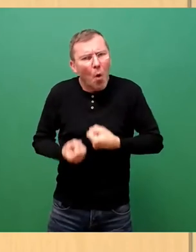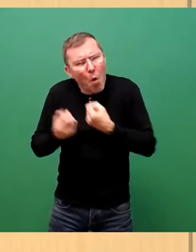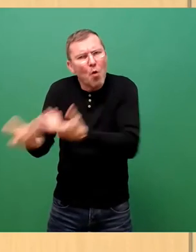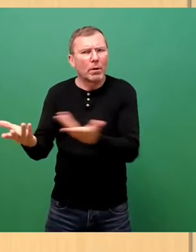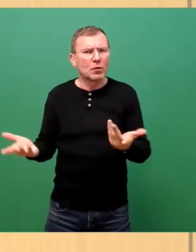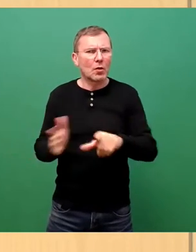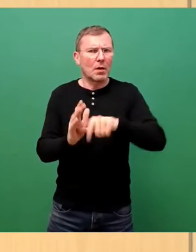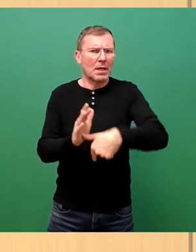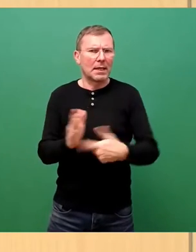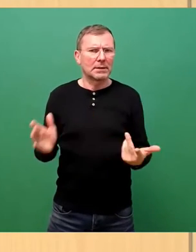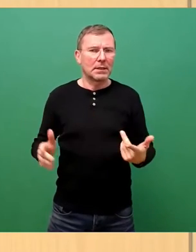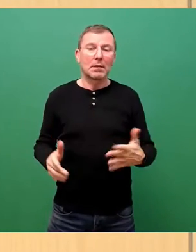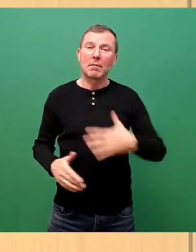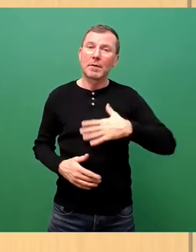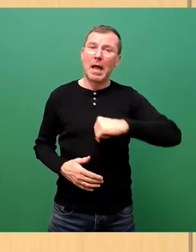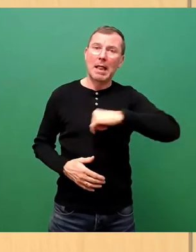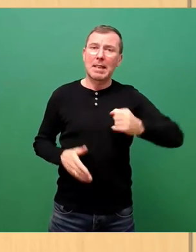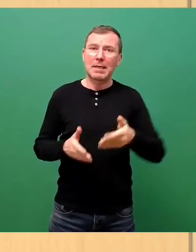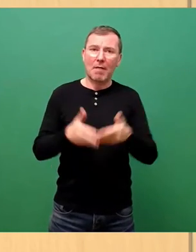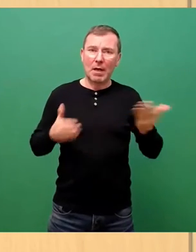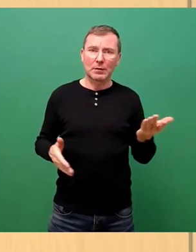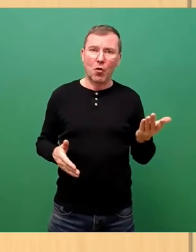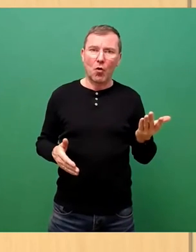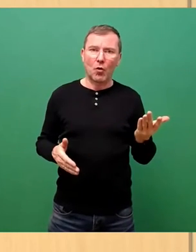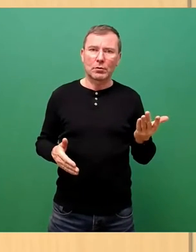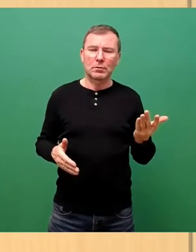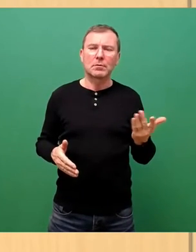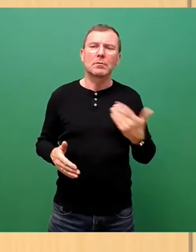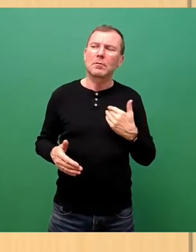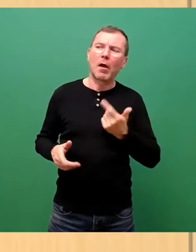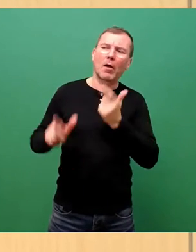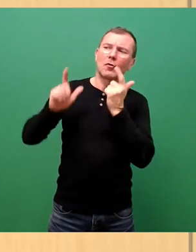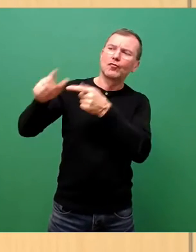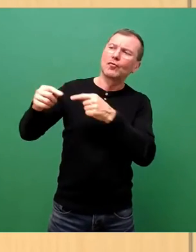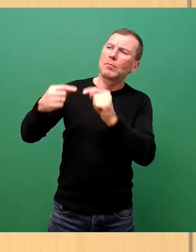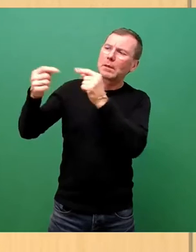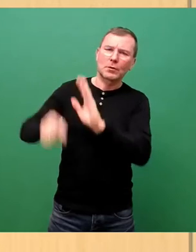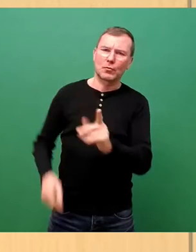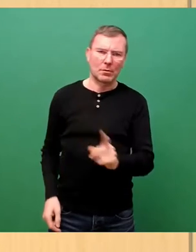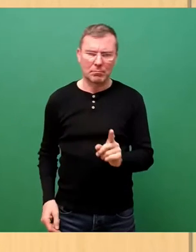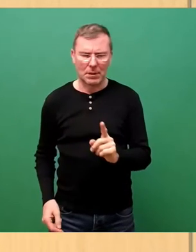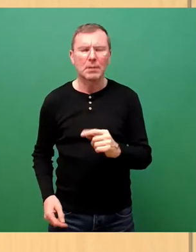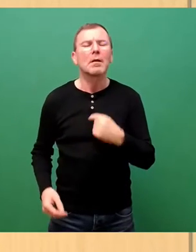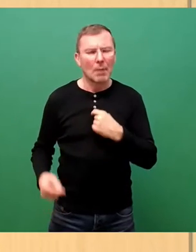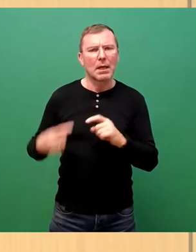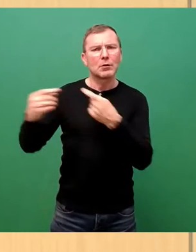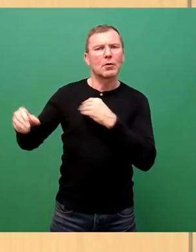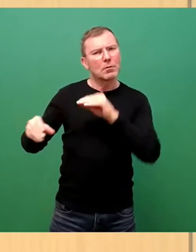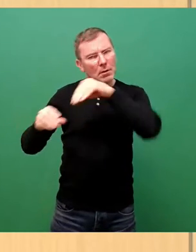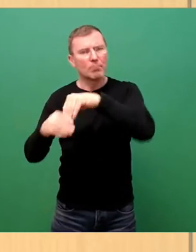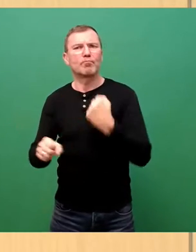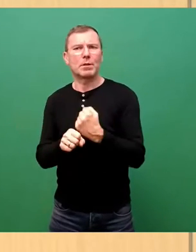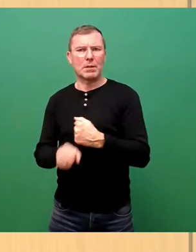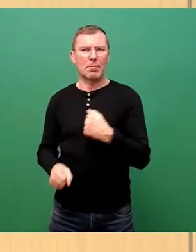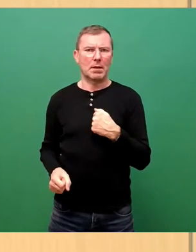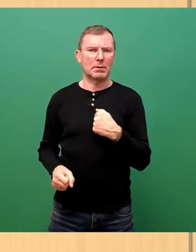Und wir als linke Fraktion haben uns keineswegs in irgendwelche Büsche geschlagen, sondern haben uns durchaus konstruktiv in der Verhandlungsrunde eingebracht. Für